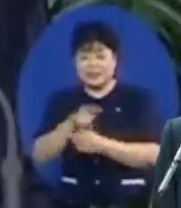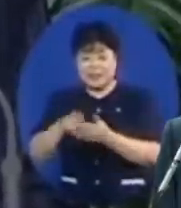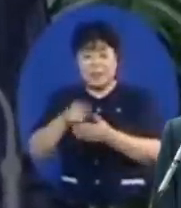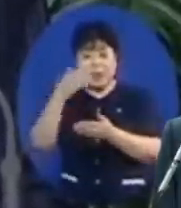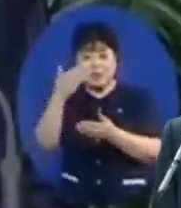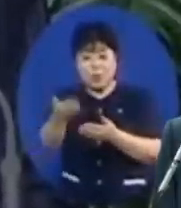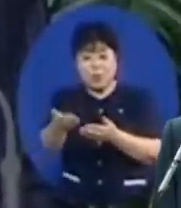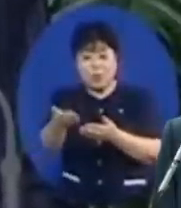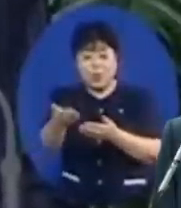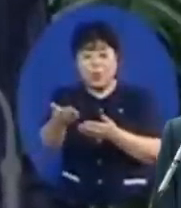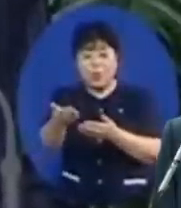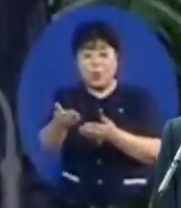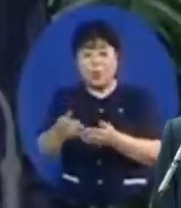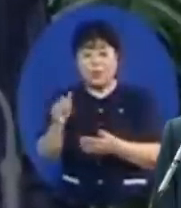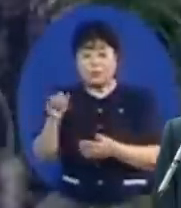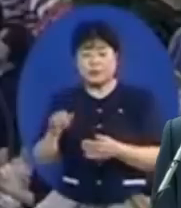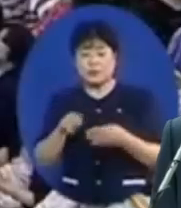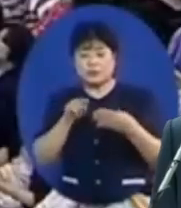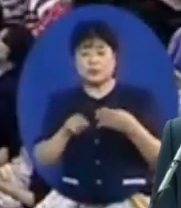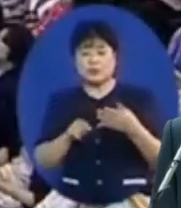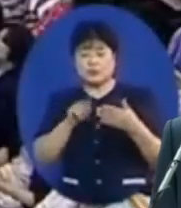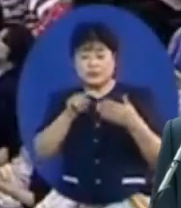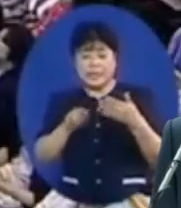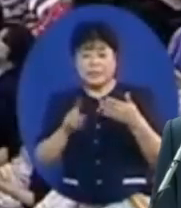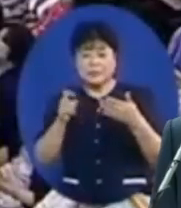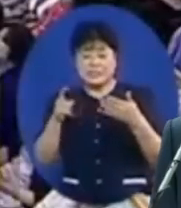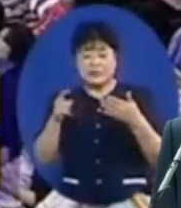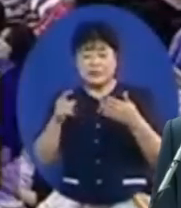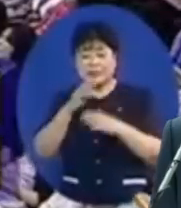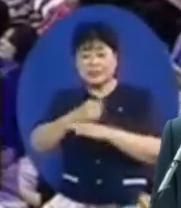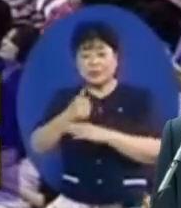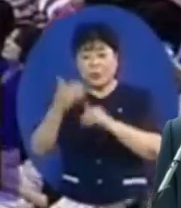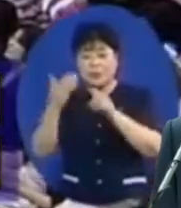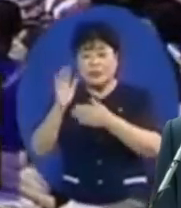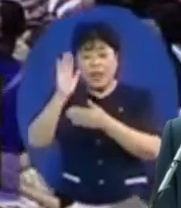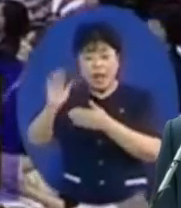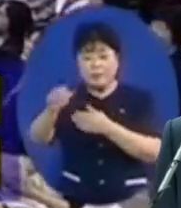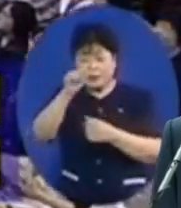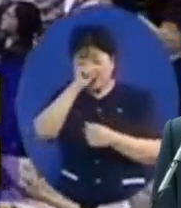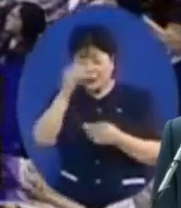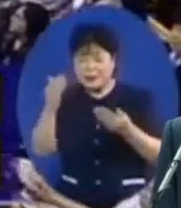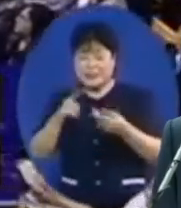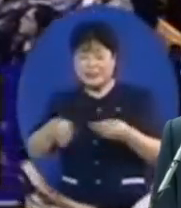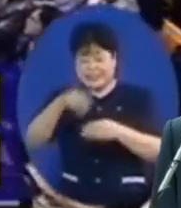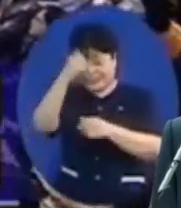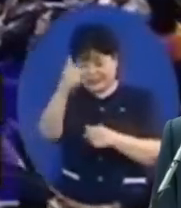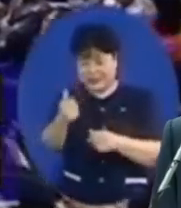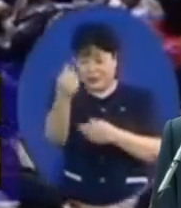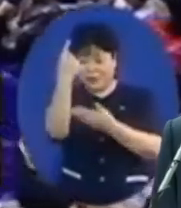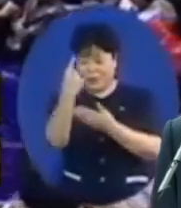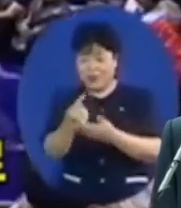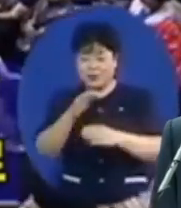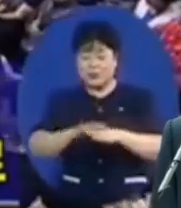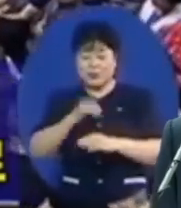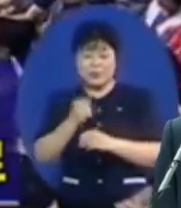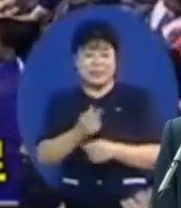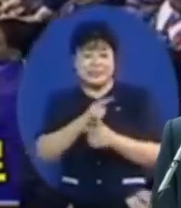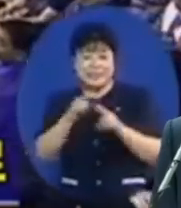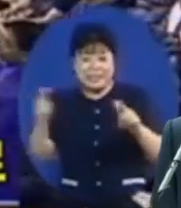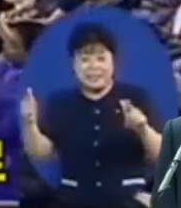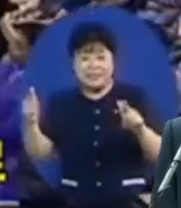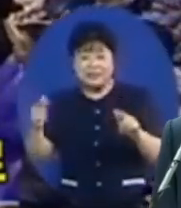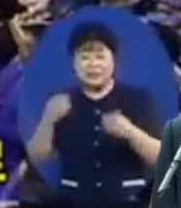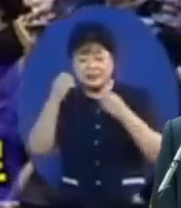것입니다. 기브리서 9장 11절로 12절에 그리스도께서는 장래 좋은 일의 대제사장으로서 손으로 짓지 아니한 것과